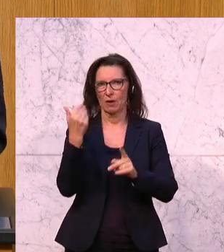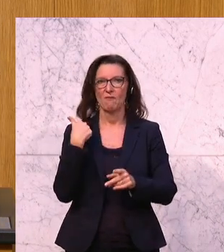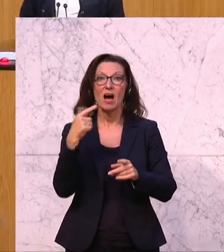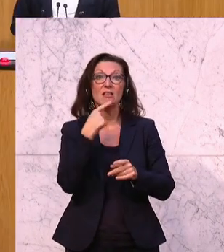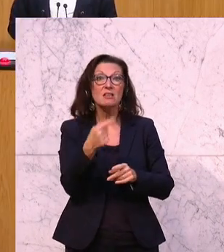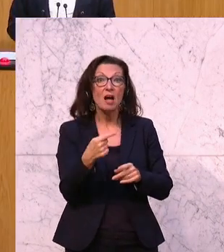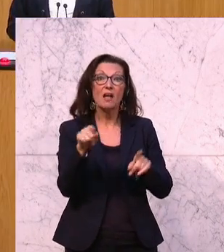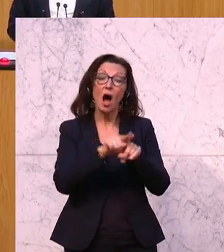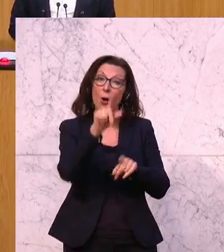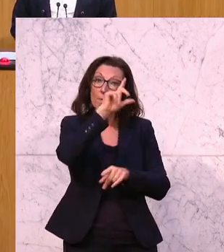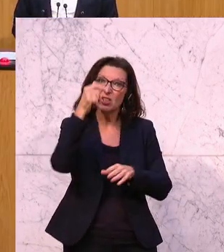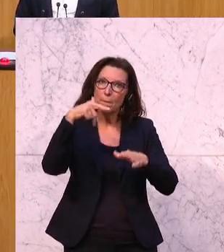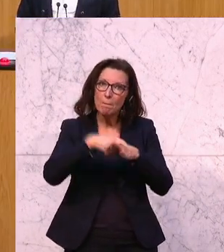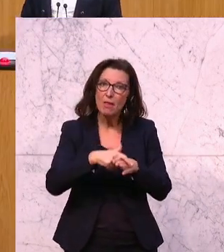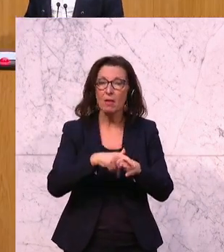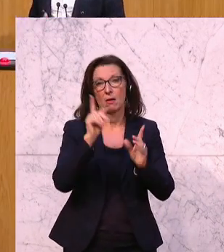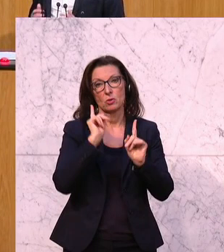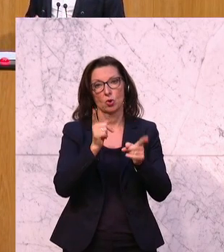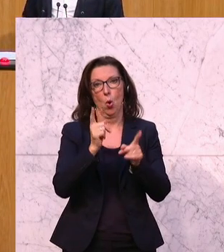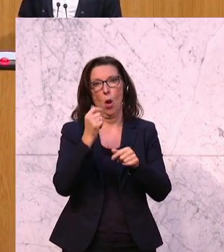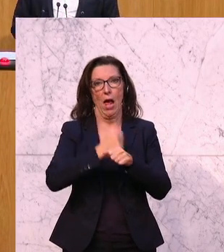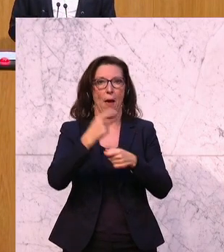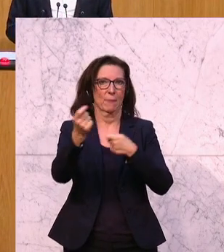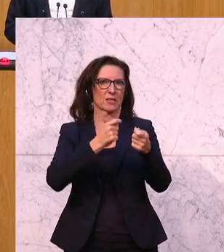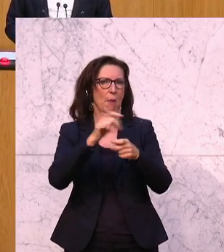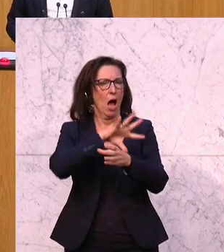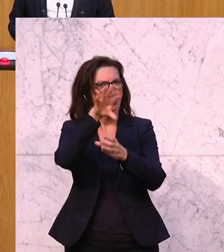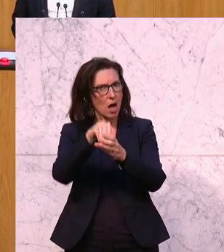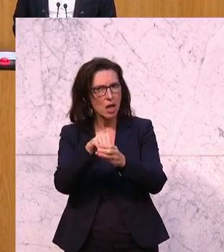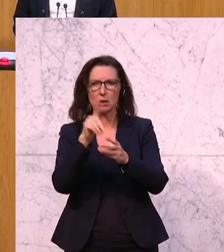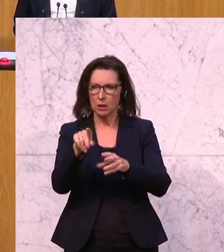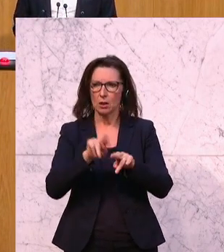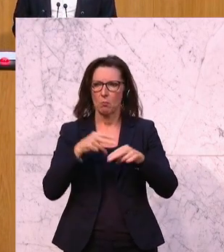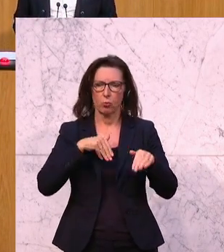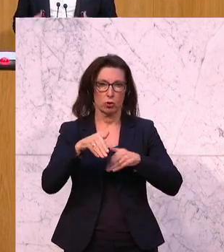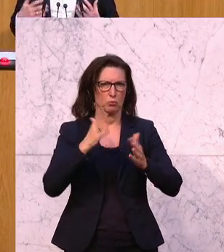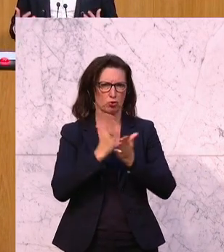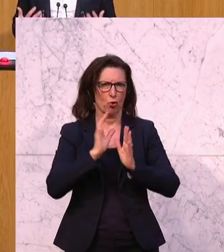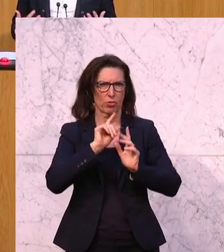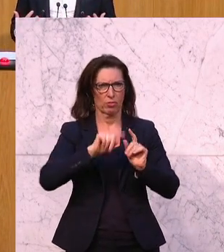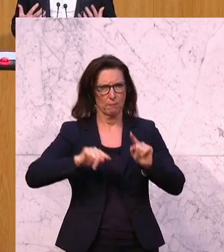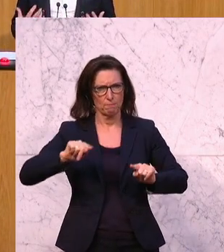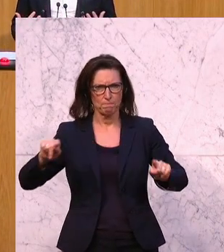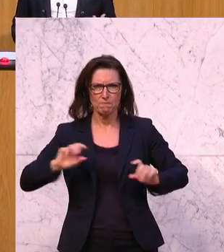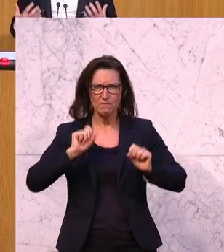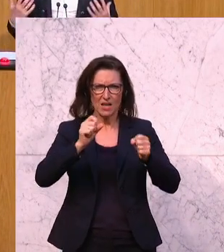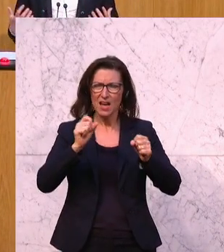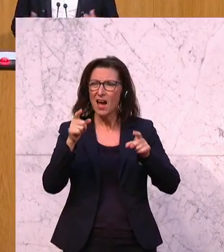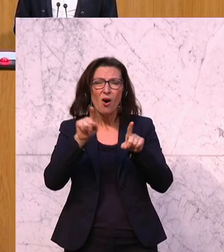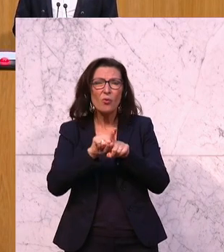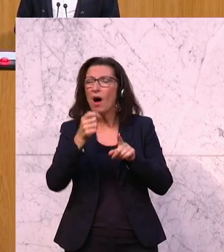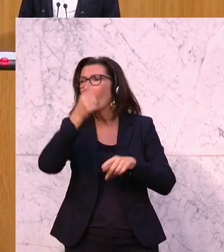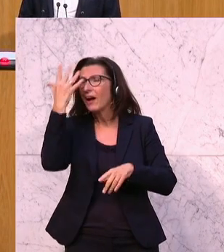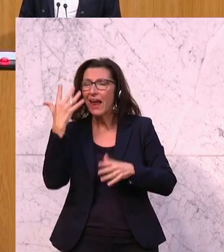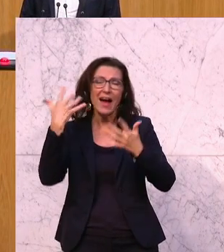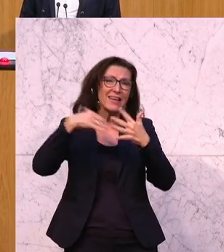mit Behinderung sollen einen Platz am Arbeitsmarkt haben. Hier werden Initiativen seitens des Bundesministers gesetzt. Und natürlich ist auch die Integration wichtig, Herr